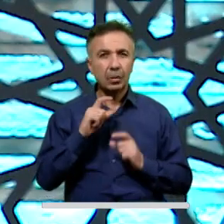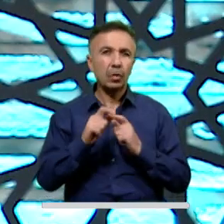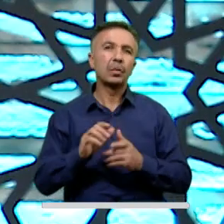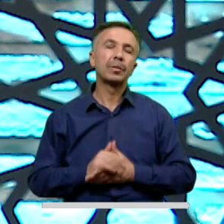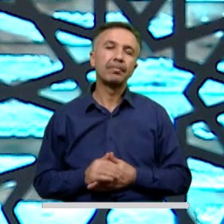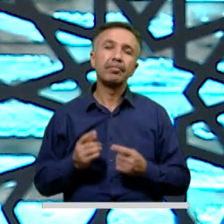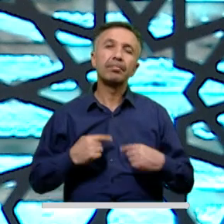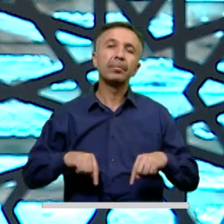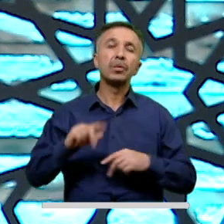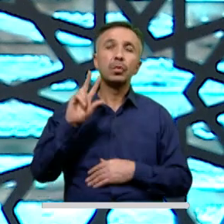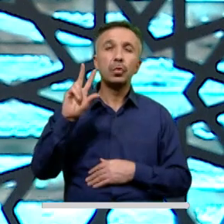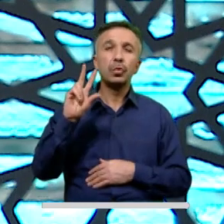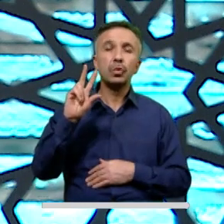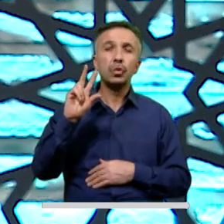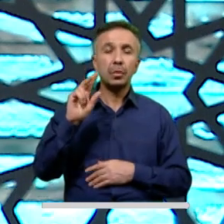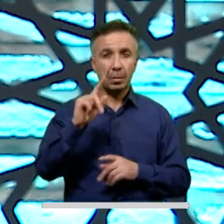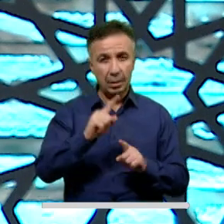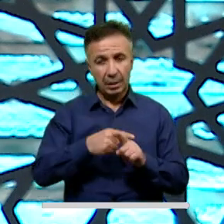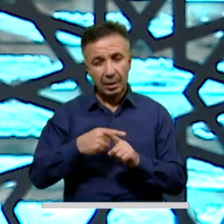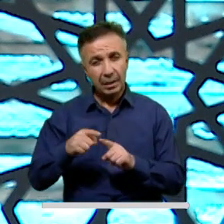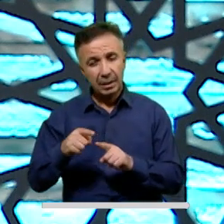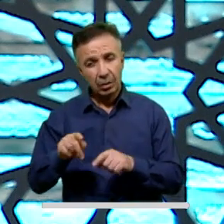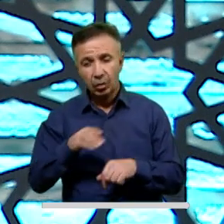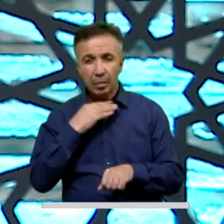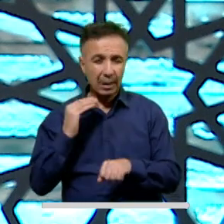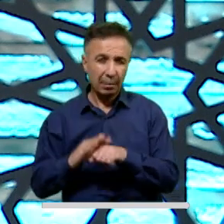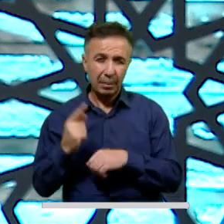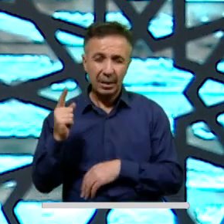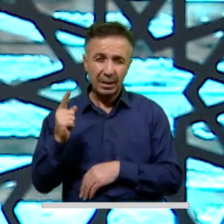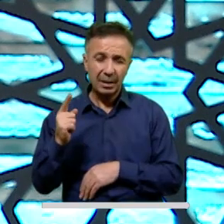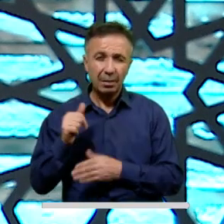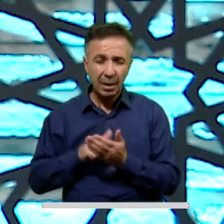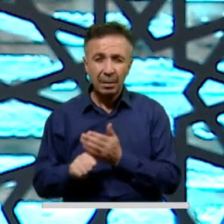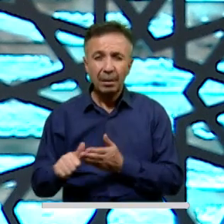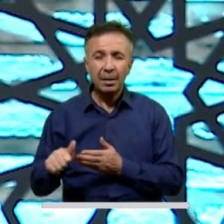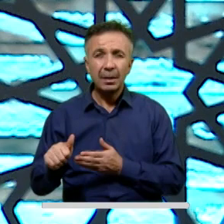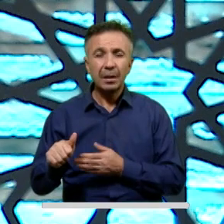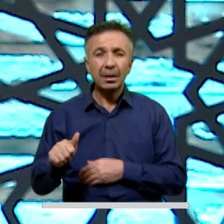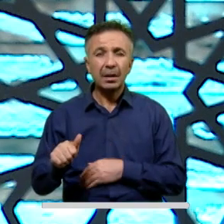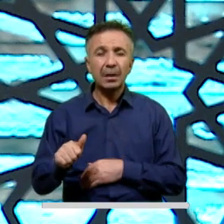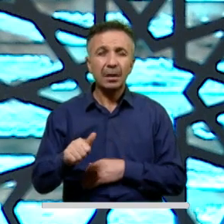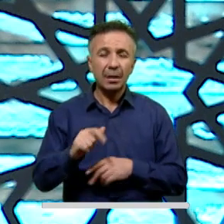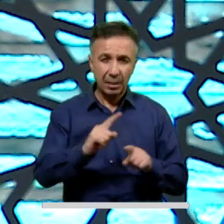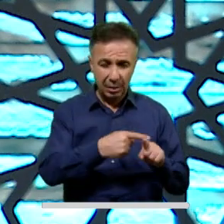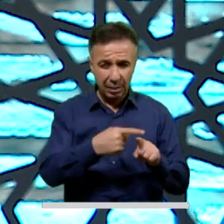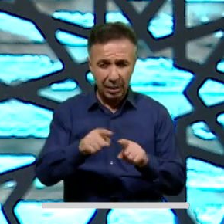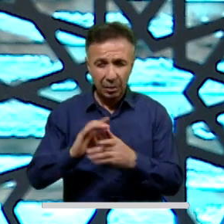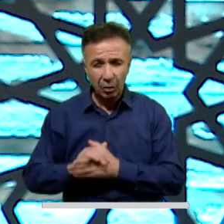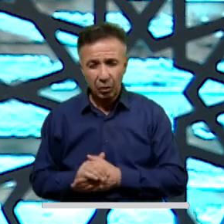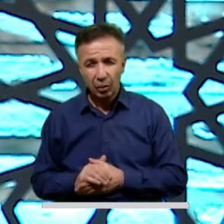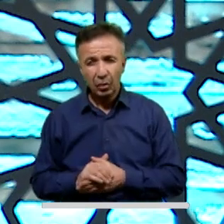Diyor ki biz 3 hisse kurban kesiyoruz. Bunun bir hissesini tamamen dağıtıyoruz. Kalan 2 hisseyi de biz kendi